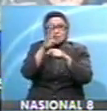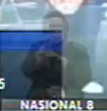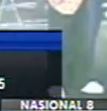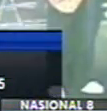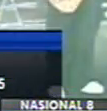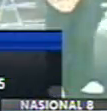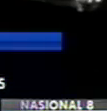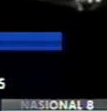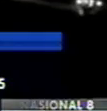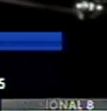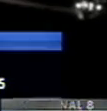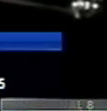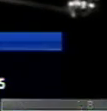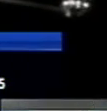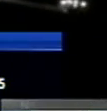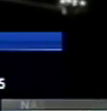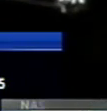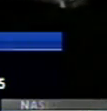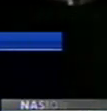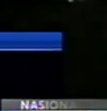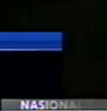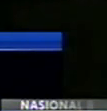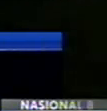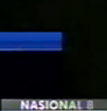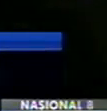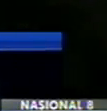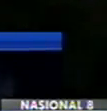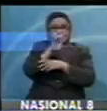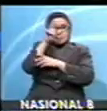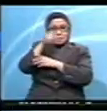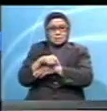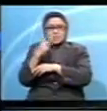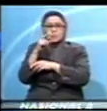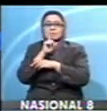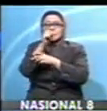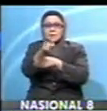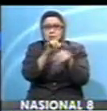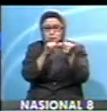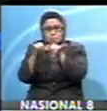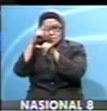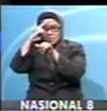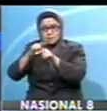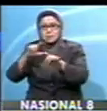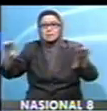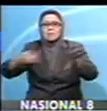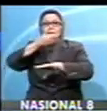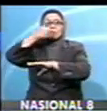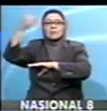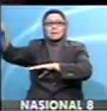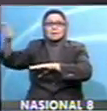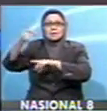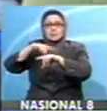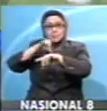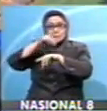kejayaan yang dicatat di Seberang Jaya Pulau Pinang 28 disember lalu dijadikan penanda Aras untuk melakukan yang terbaik di bumi